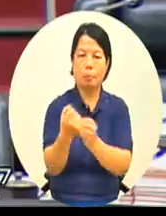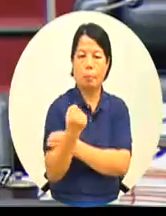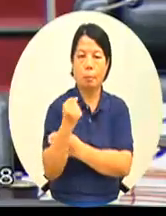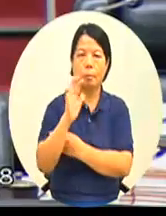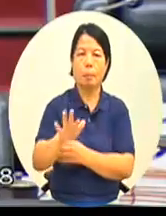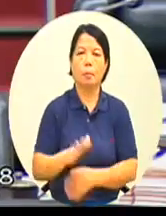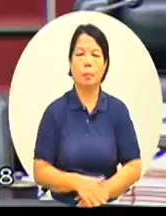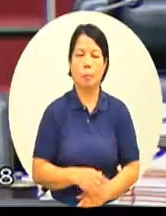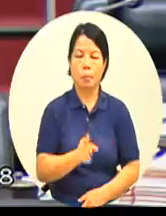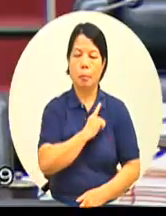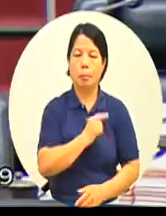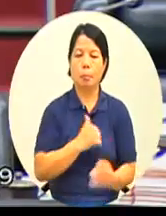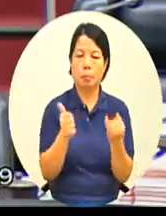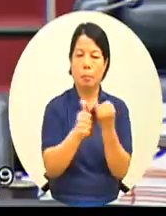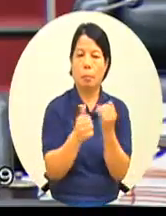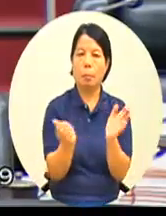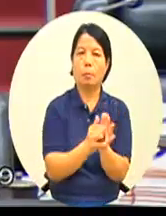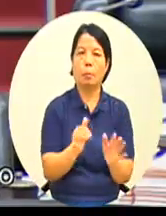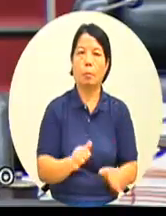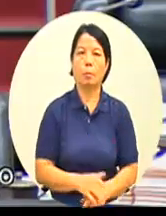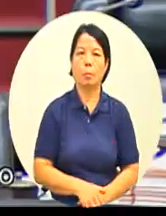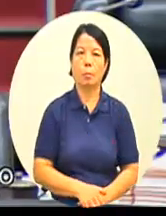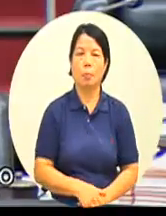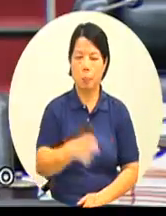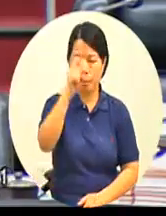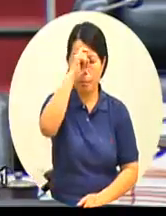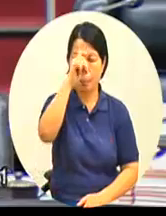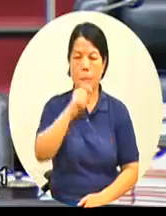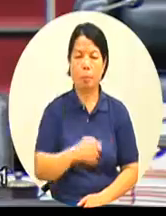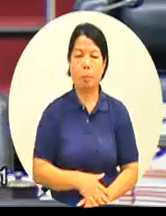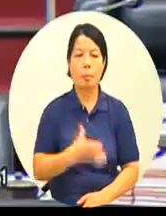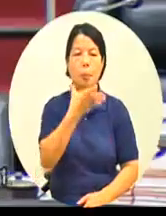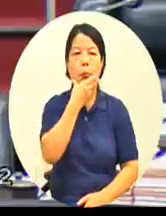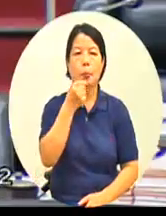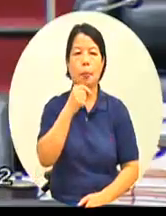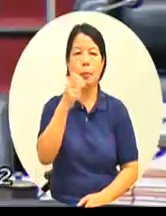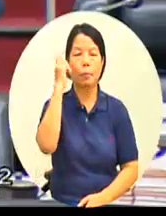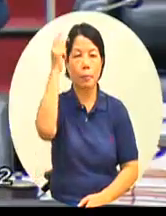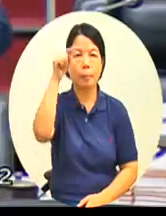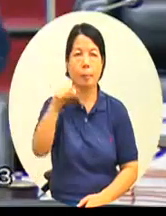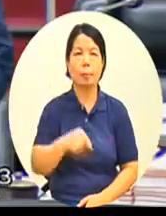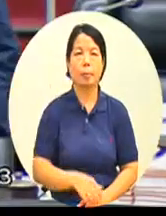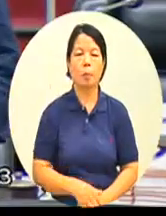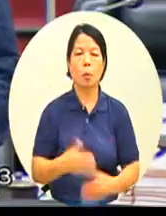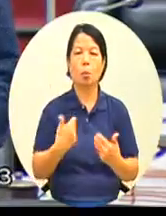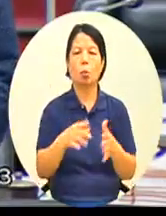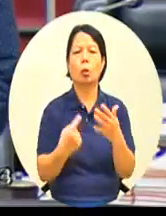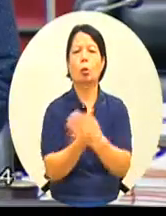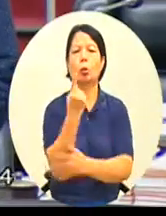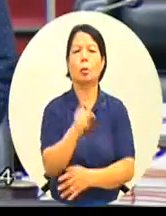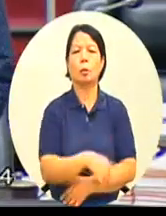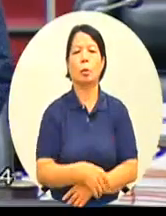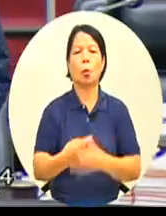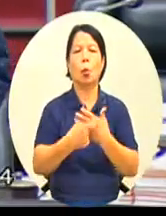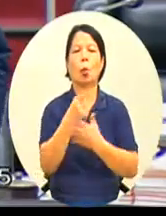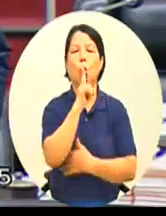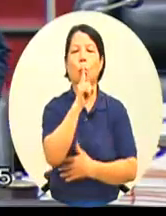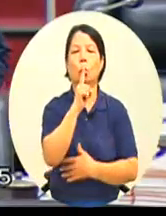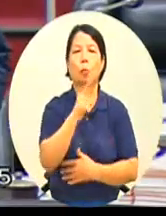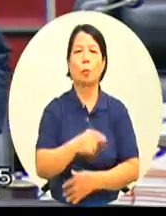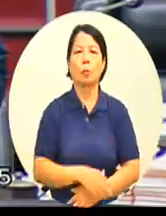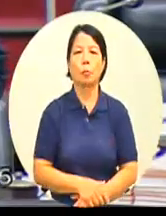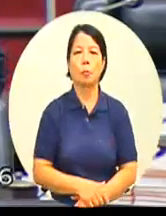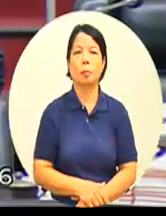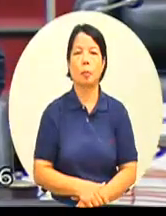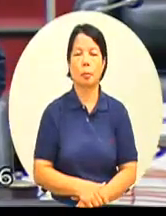自己成家了。所以我们希望那个幸福的感觉哦，不要留在口号的阶段。因